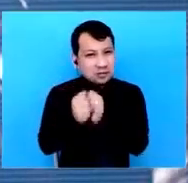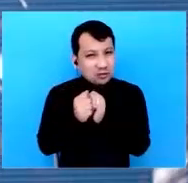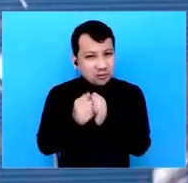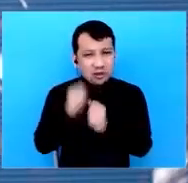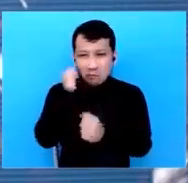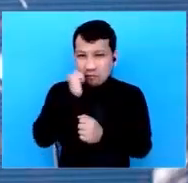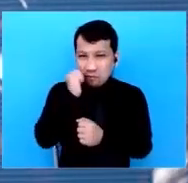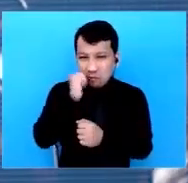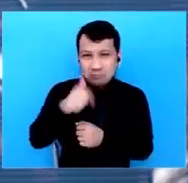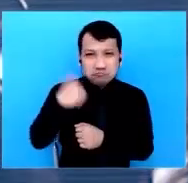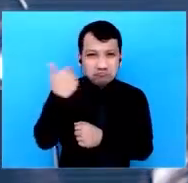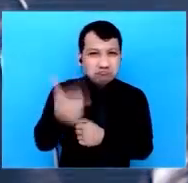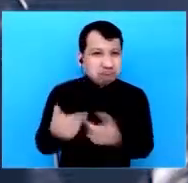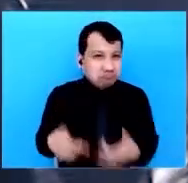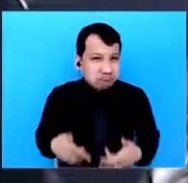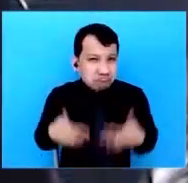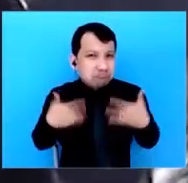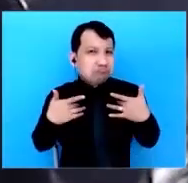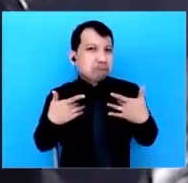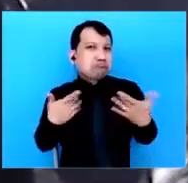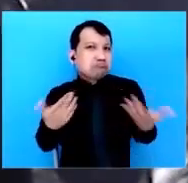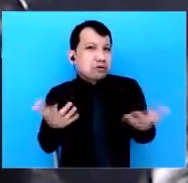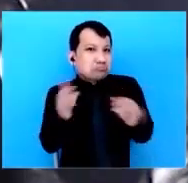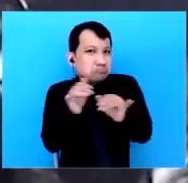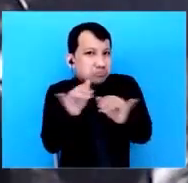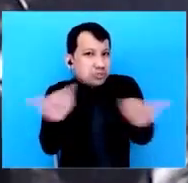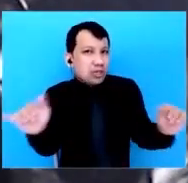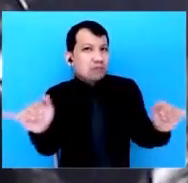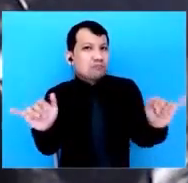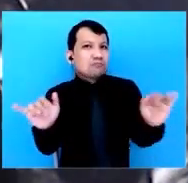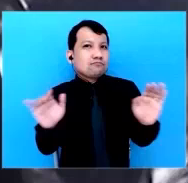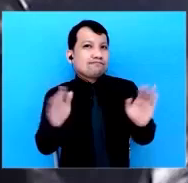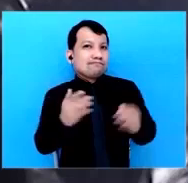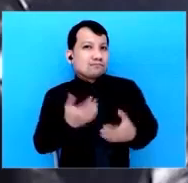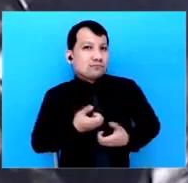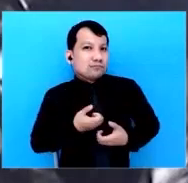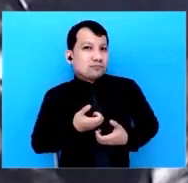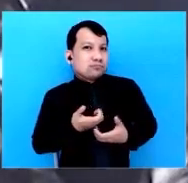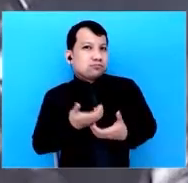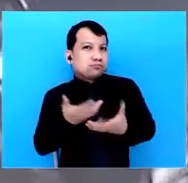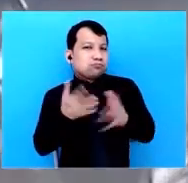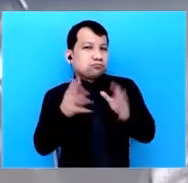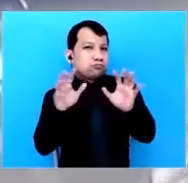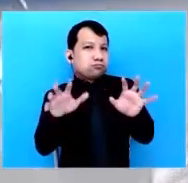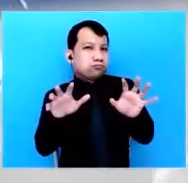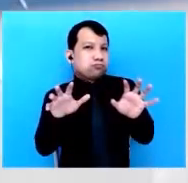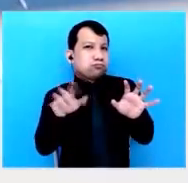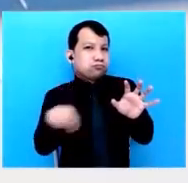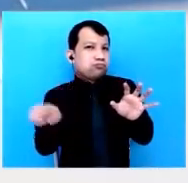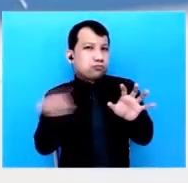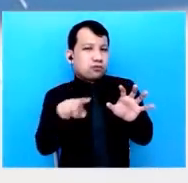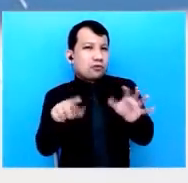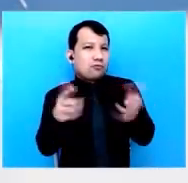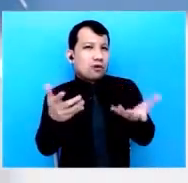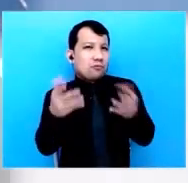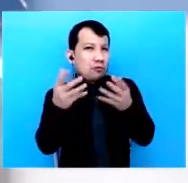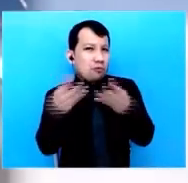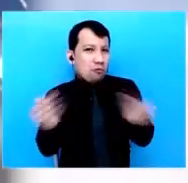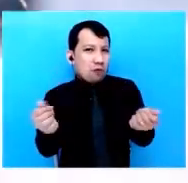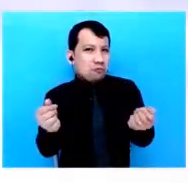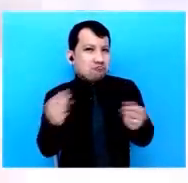na buhay, siya rin nagsilbing bukal ng lagim at ligalig. Mawawala rin ba